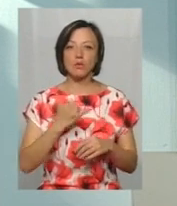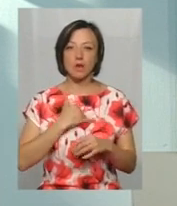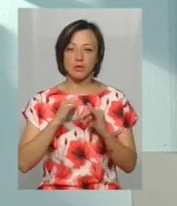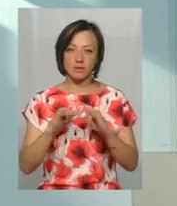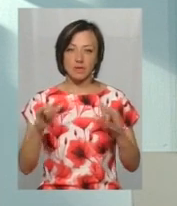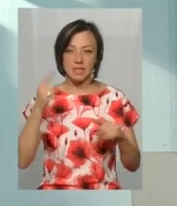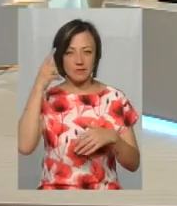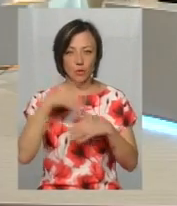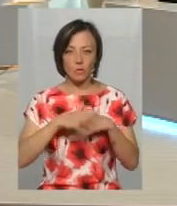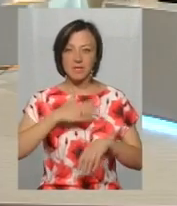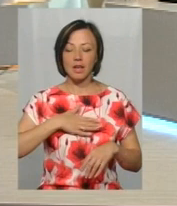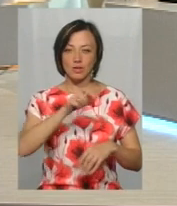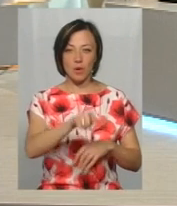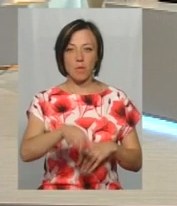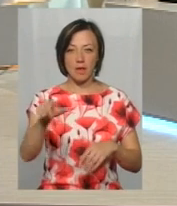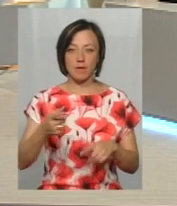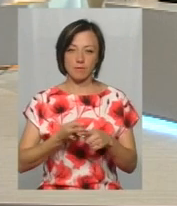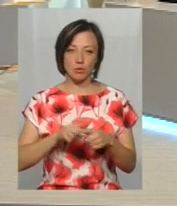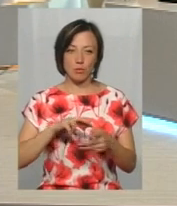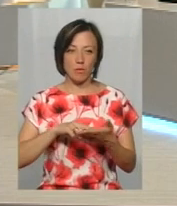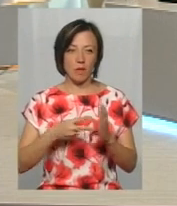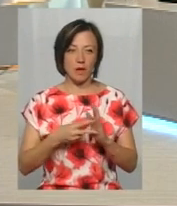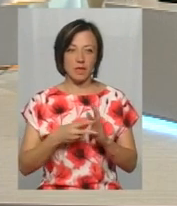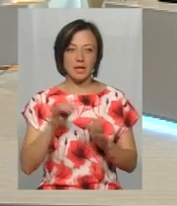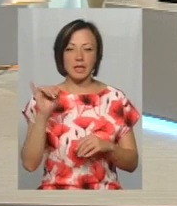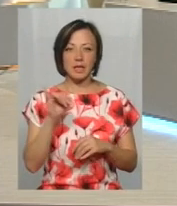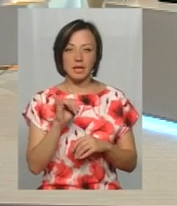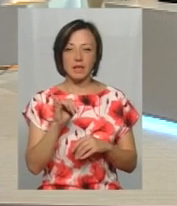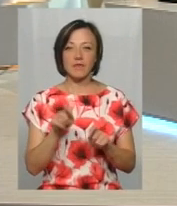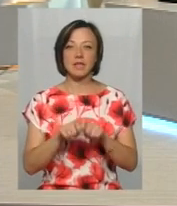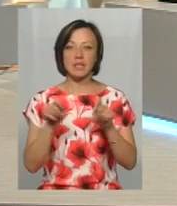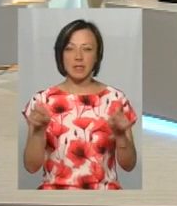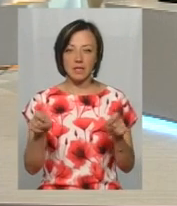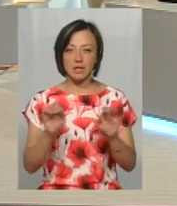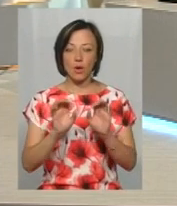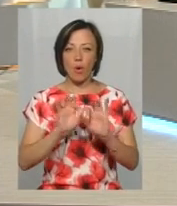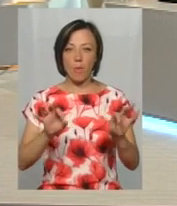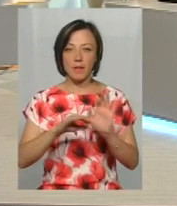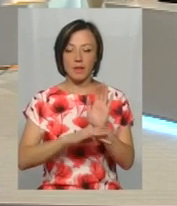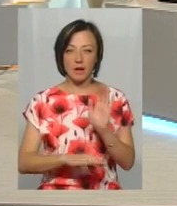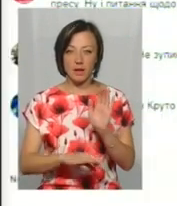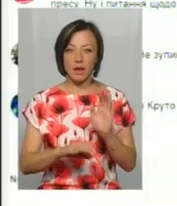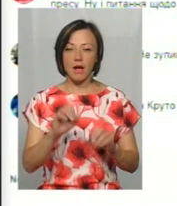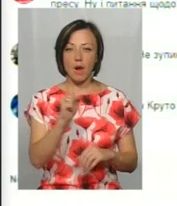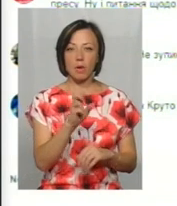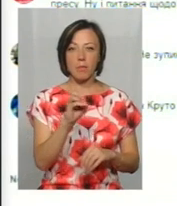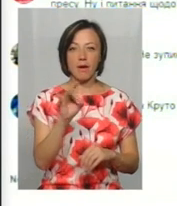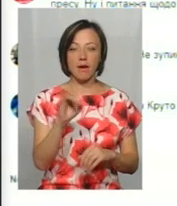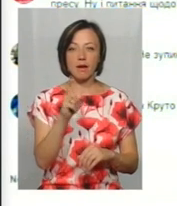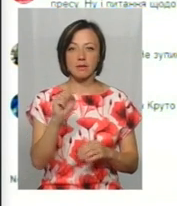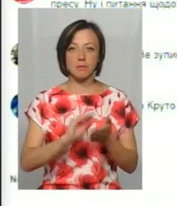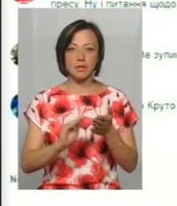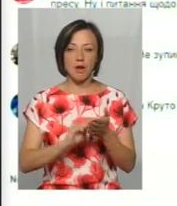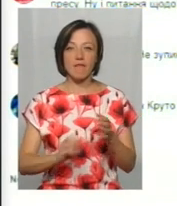розвиватися свідомість наших громадян в цьому плані. І відкрилися вже коментарі. Альона Береза пише, в Європі